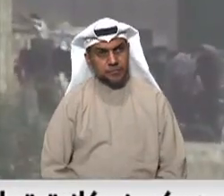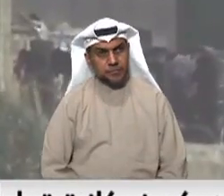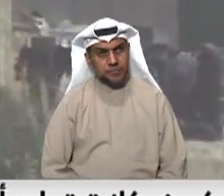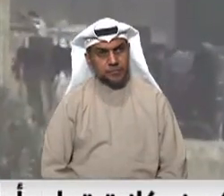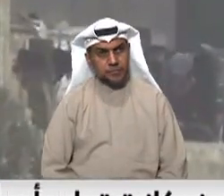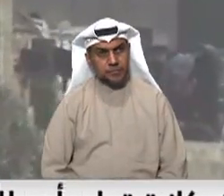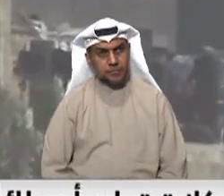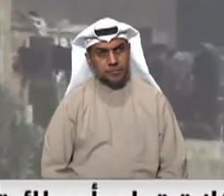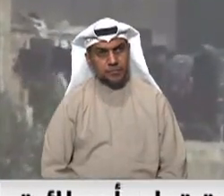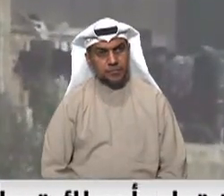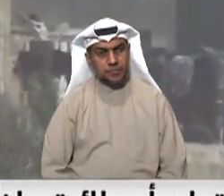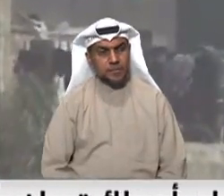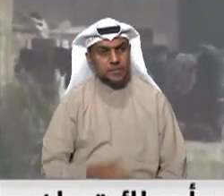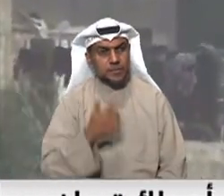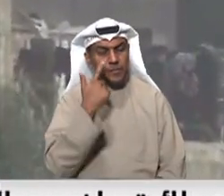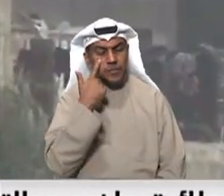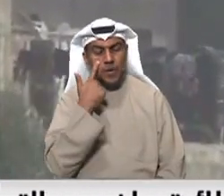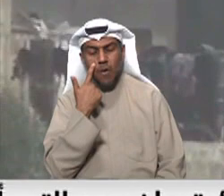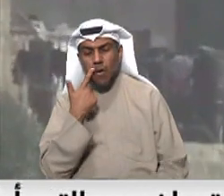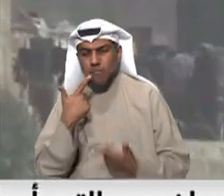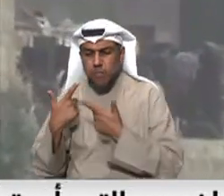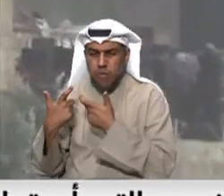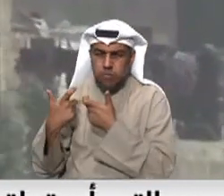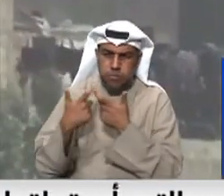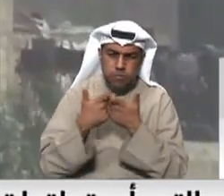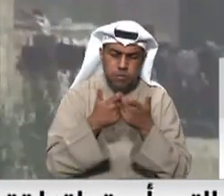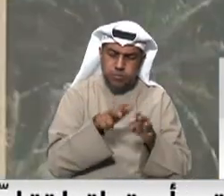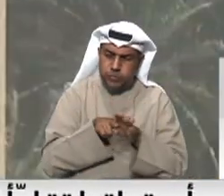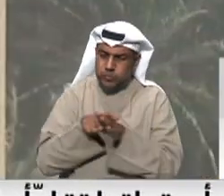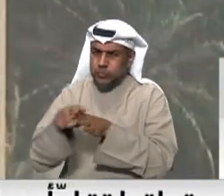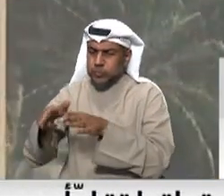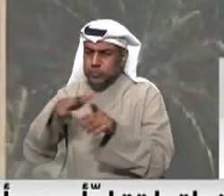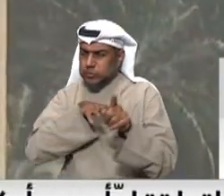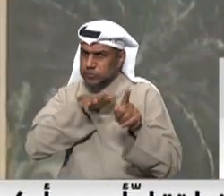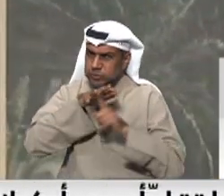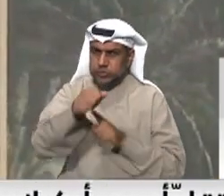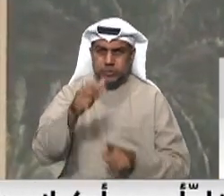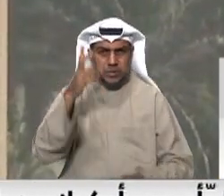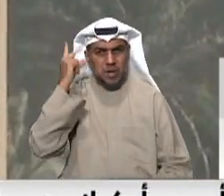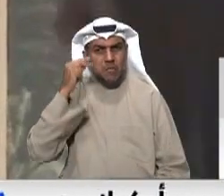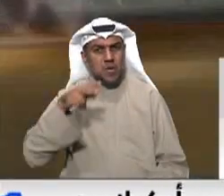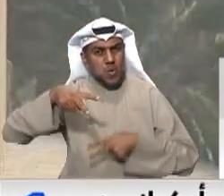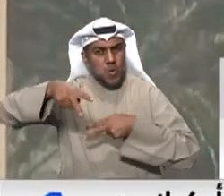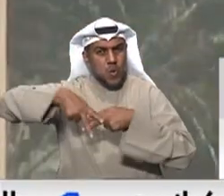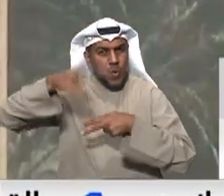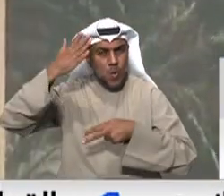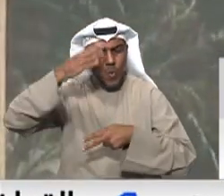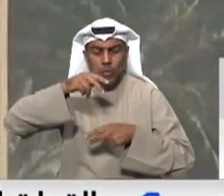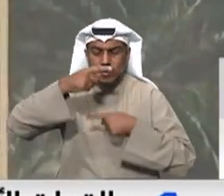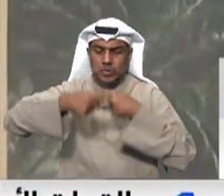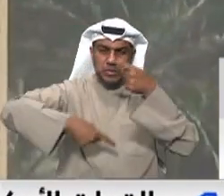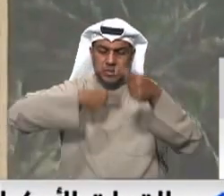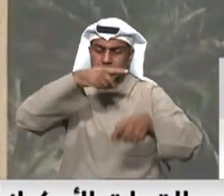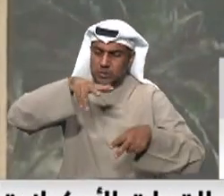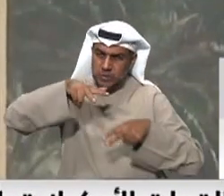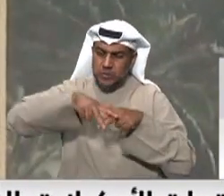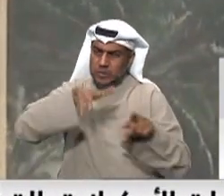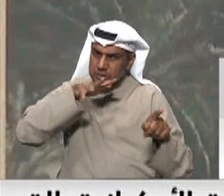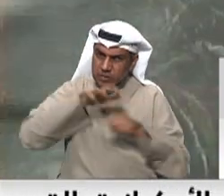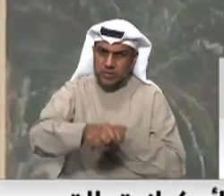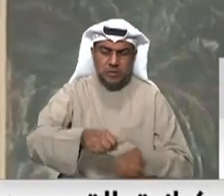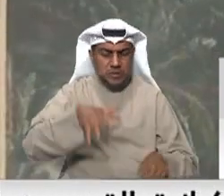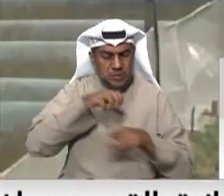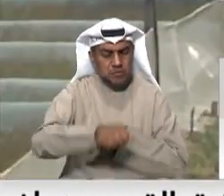البلح حرب الاباده الاسرائيليه على الفلسطينيين لازالت متواصله فقد ارتكب جيش الاحتلال في